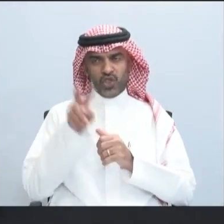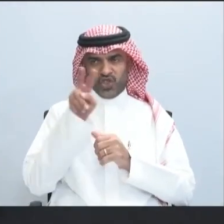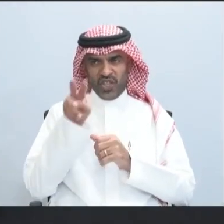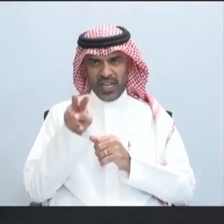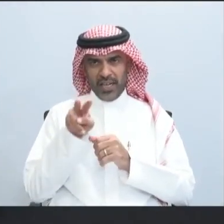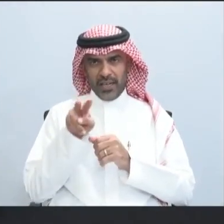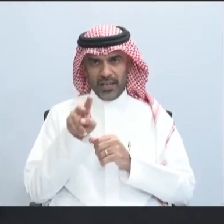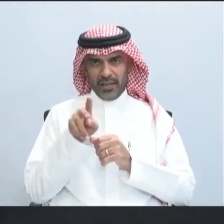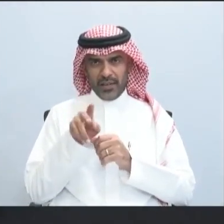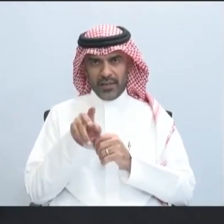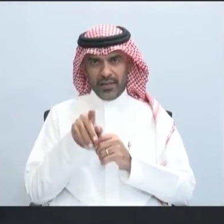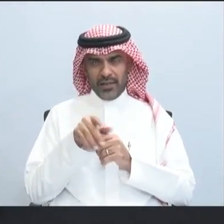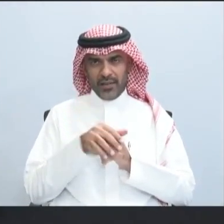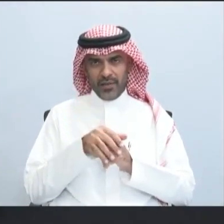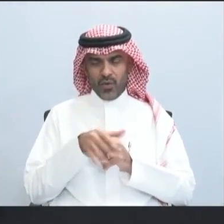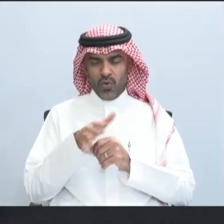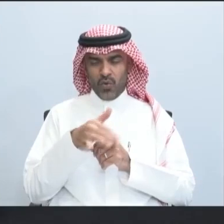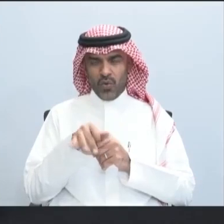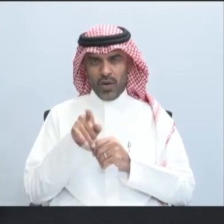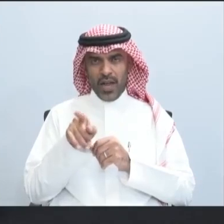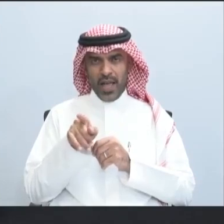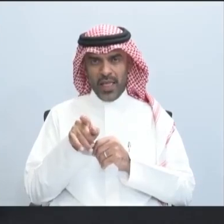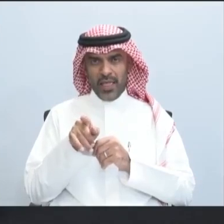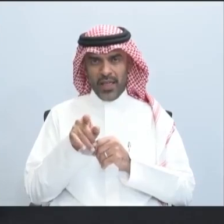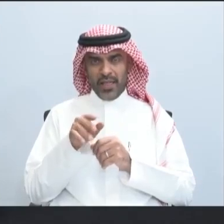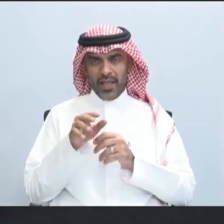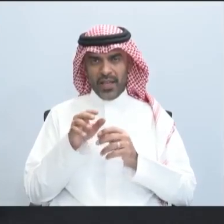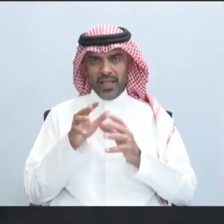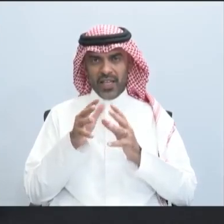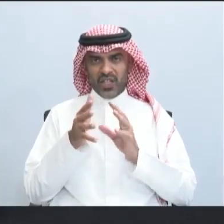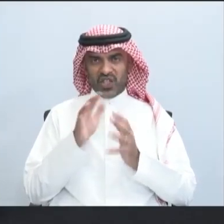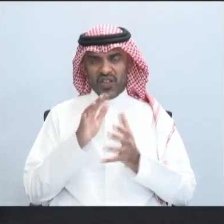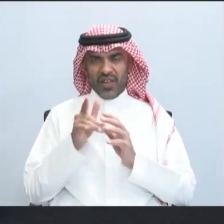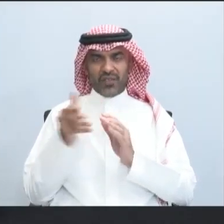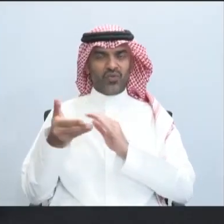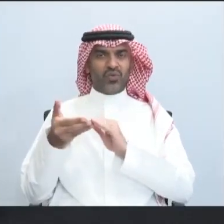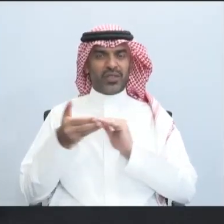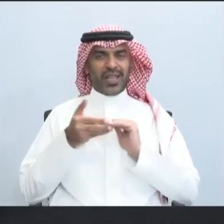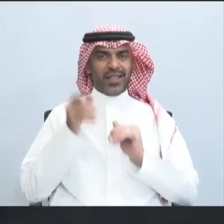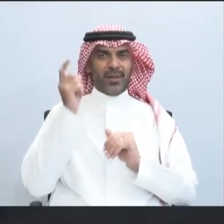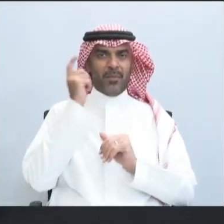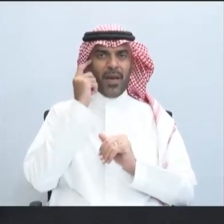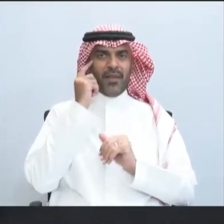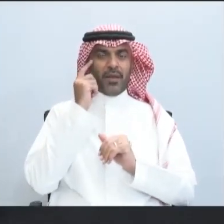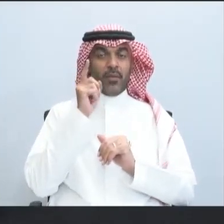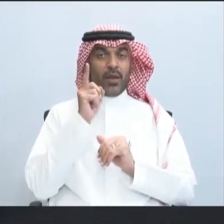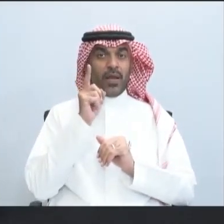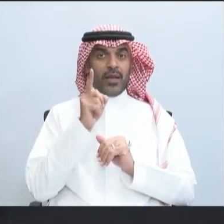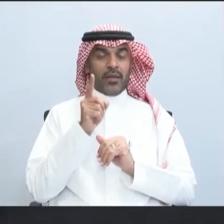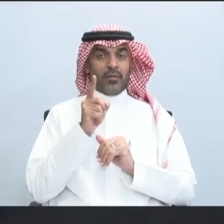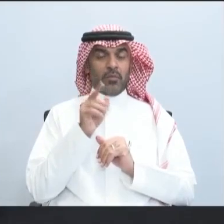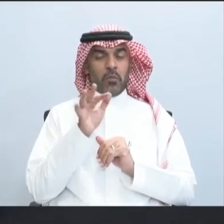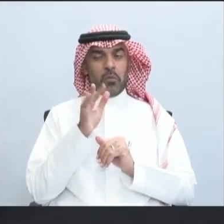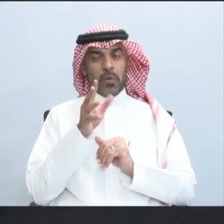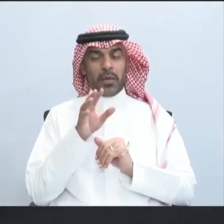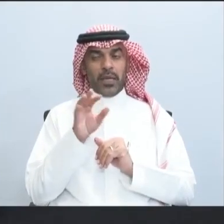جميع هذه الصفات تساعدني للمعرفه ولكن قد تتشابه